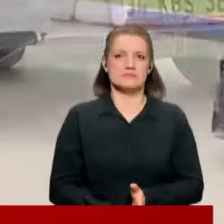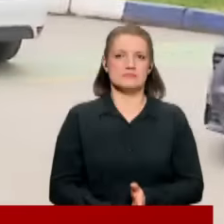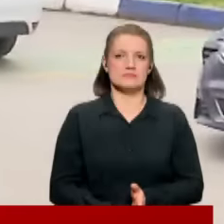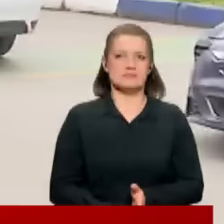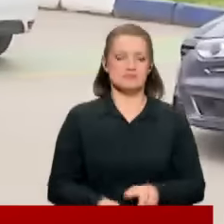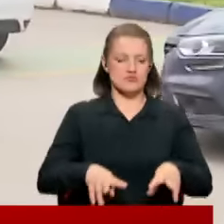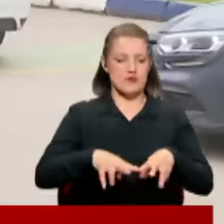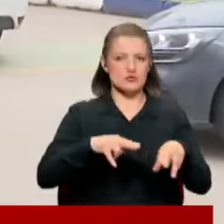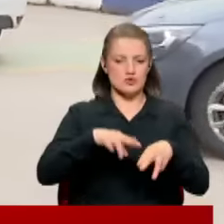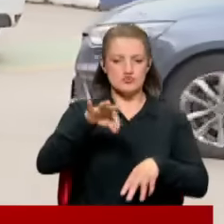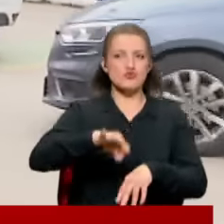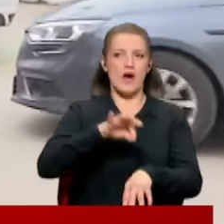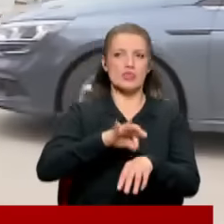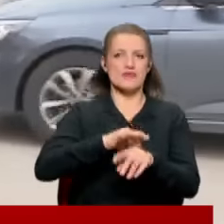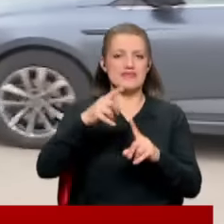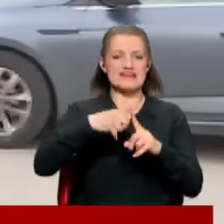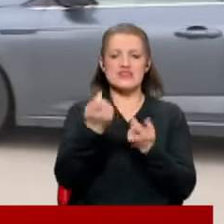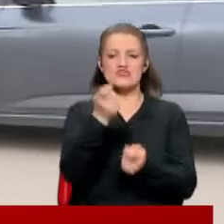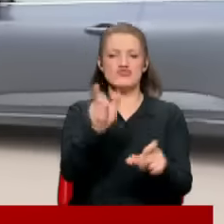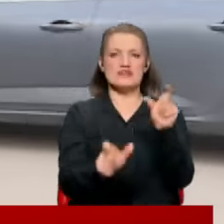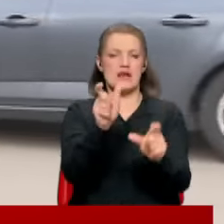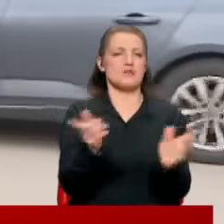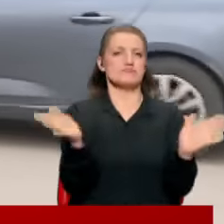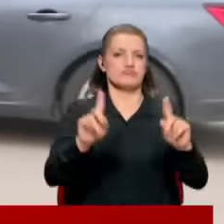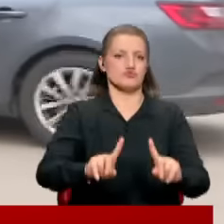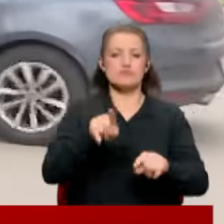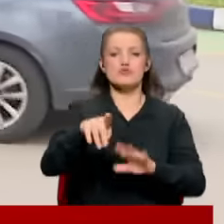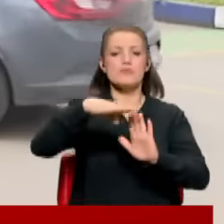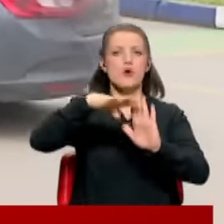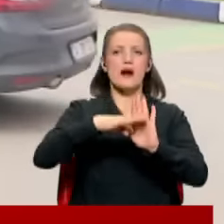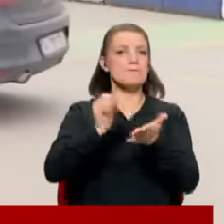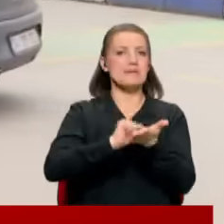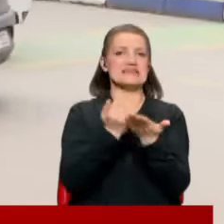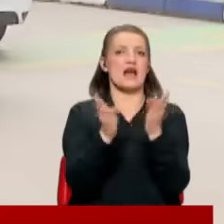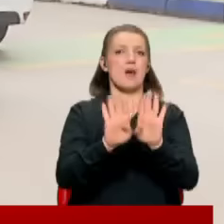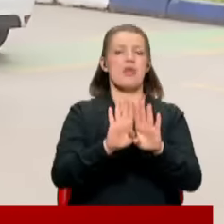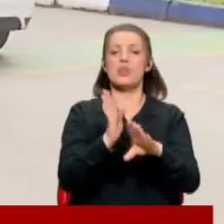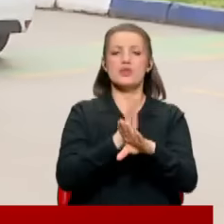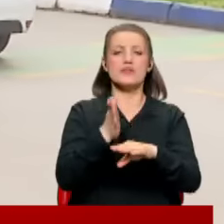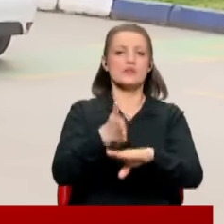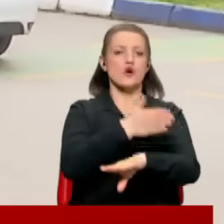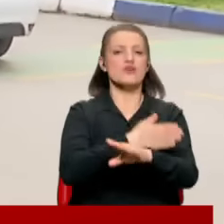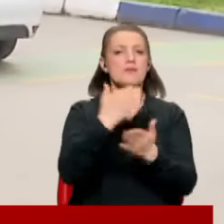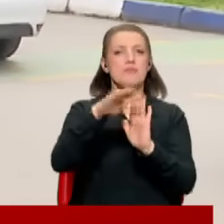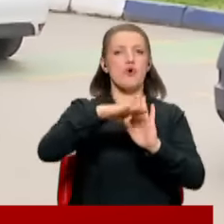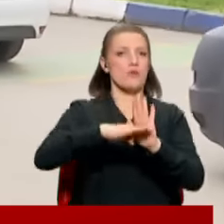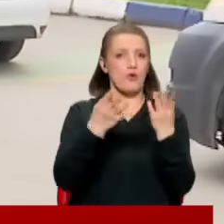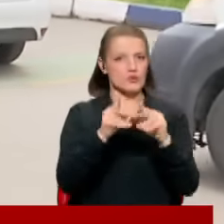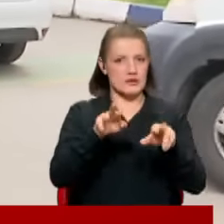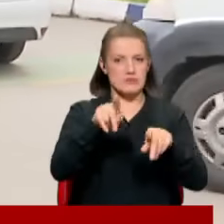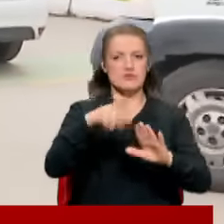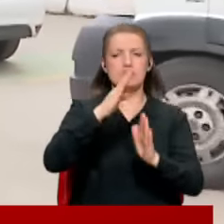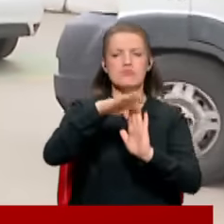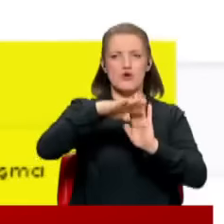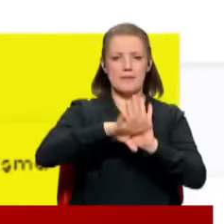maalesef. Murat Kurum şu anda tersanede işçilerle bir arada ama bu program basına kapatıldı. Daha önceki programlarında da olduğu gibi bu